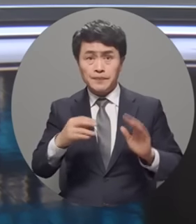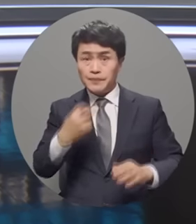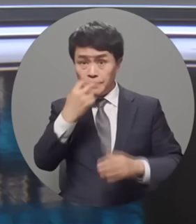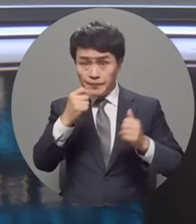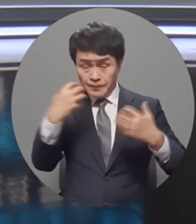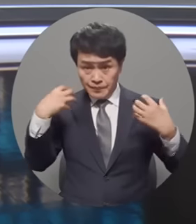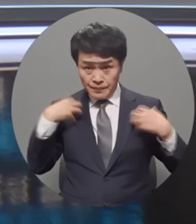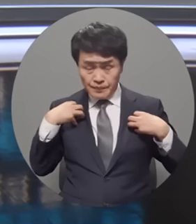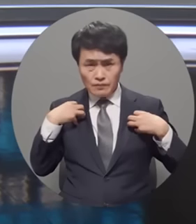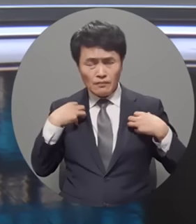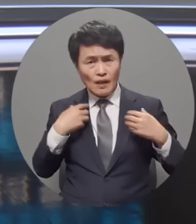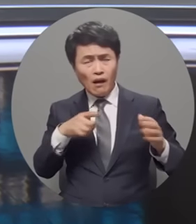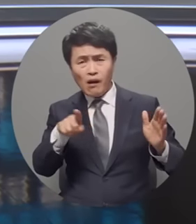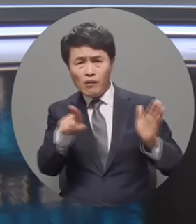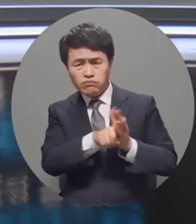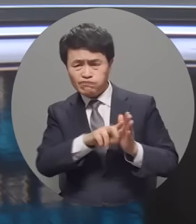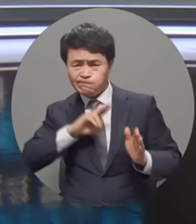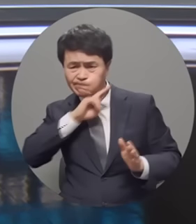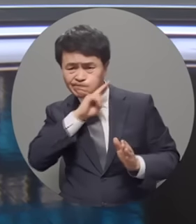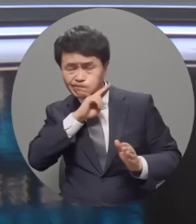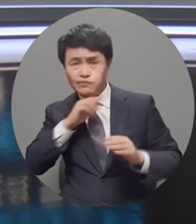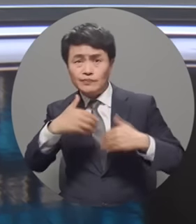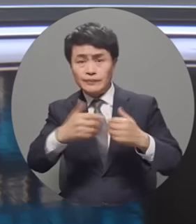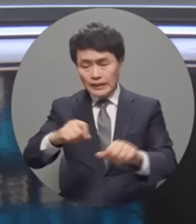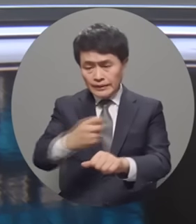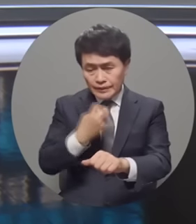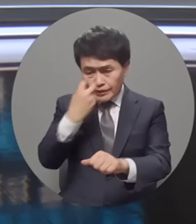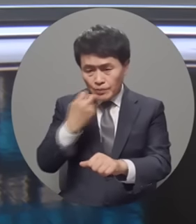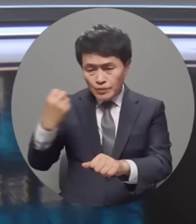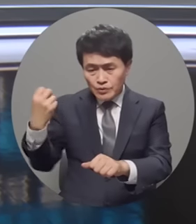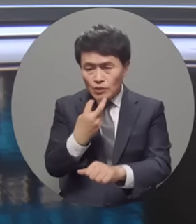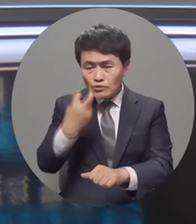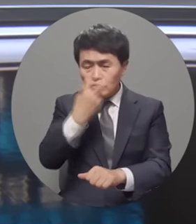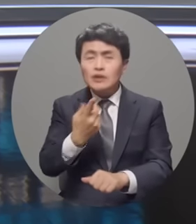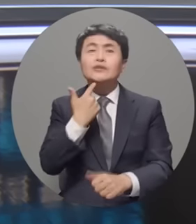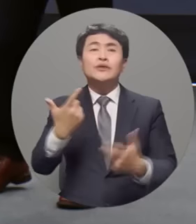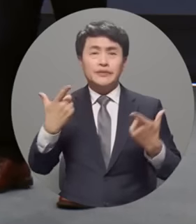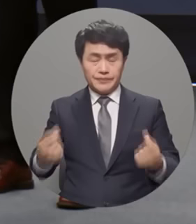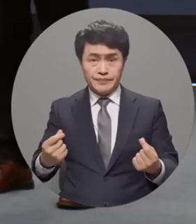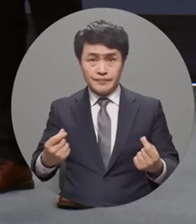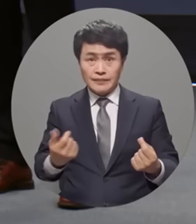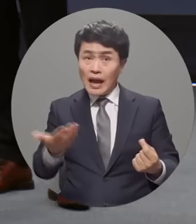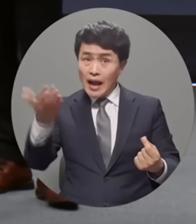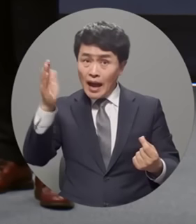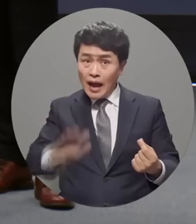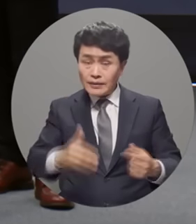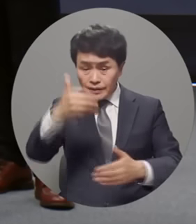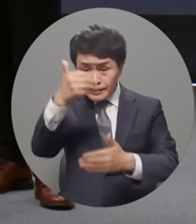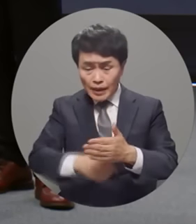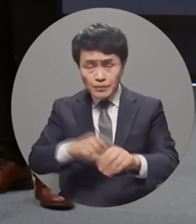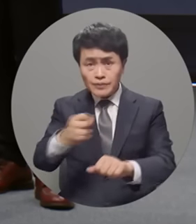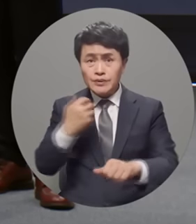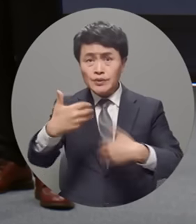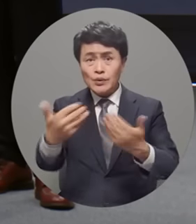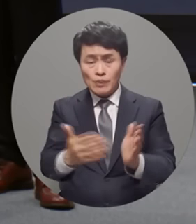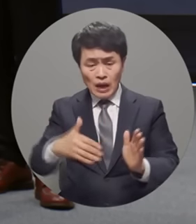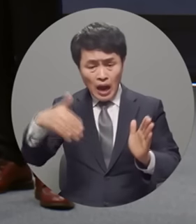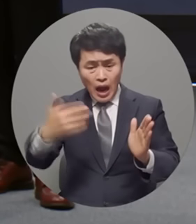내용에 대한 불신과 한계로 특검을 통해 재수사에 들어간 겁니다. 하지만 나머지 특검은 아직